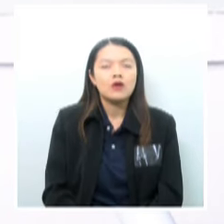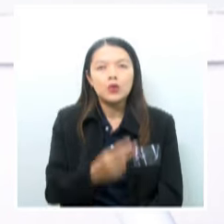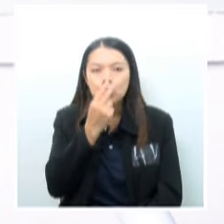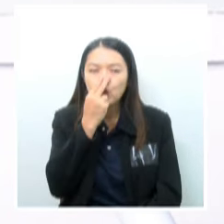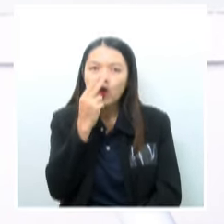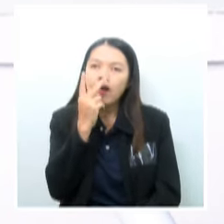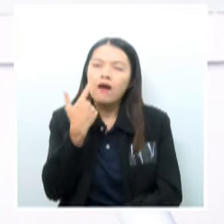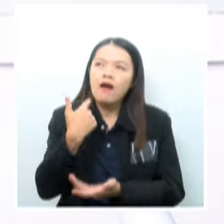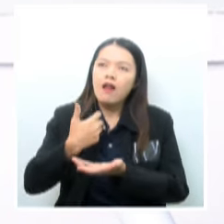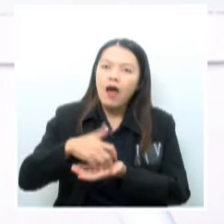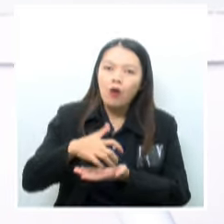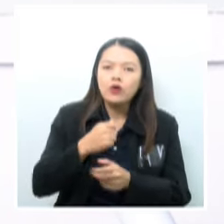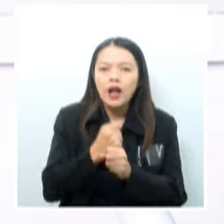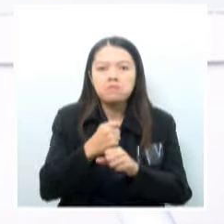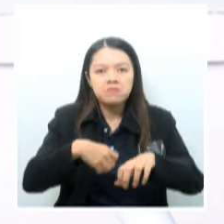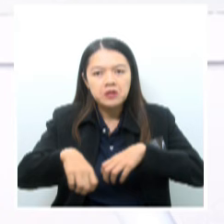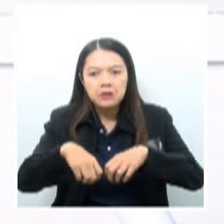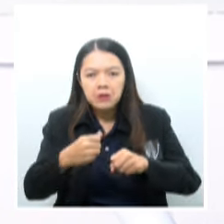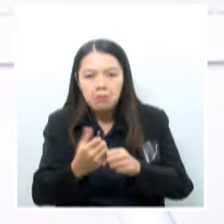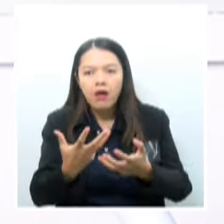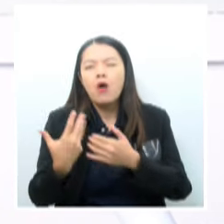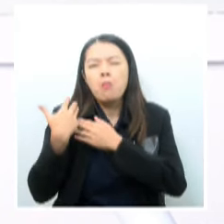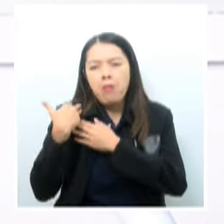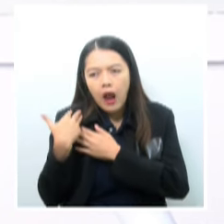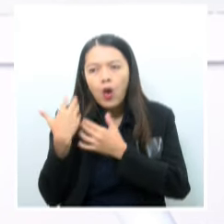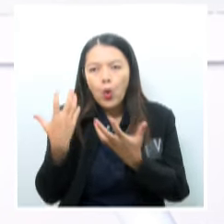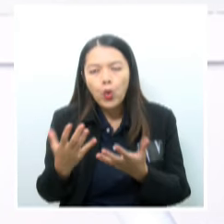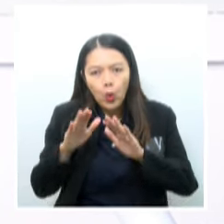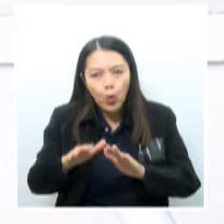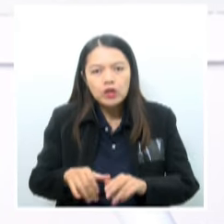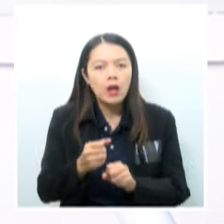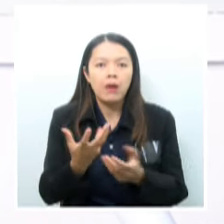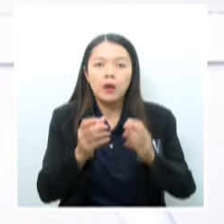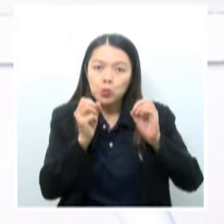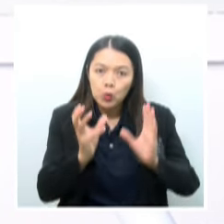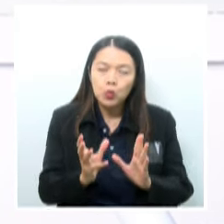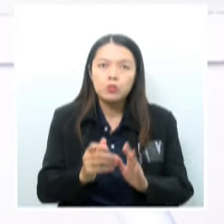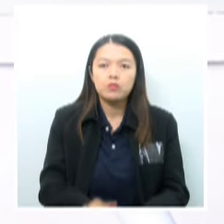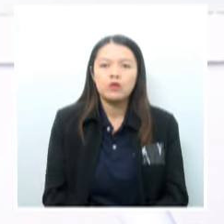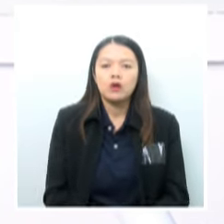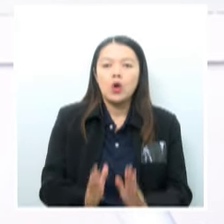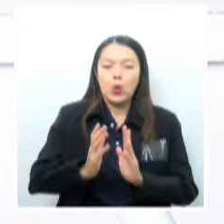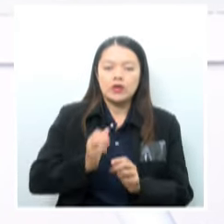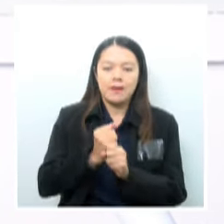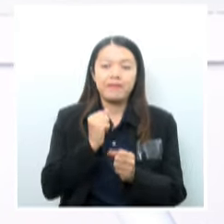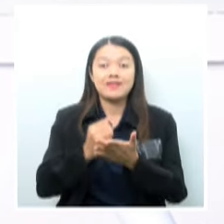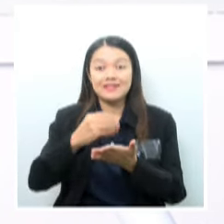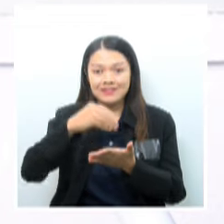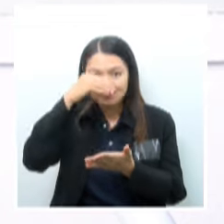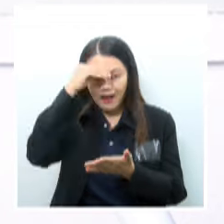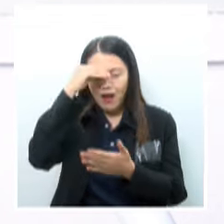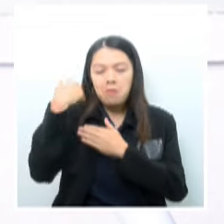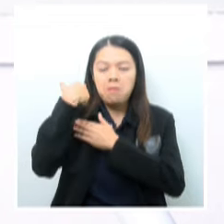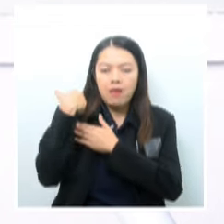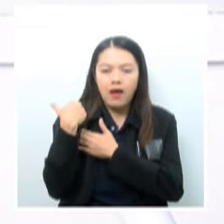เราจะมีการดำเนินการอย่างไรเพื่อเป็นการลดภาระให้กับคุณครูนะคะรวมไปถึงบุคลากรทางการศึกษาแล้วก็ยังมีการลดภ